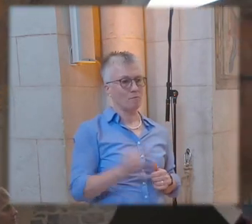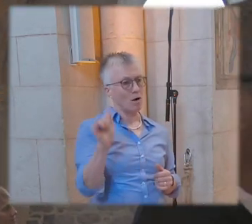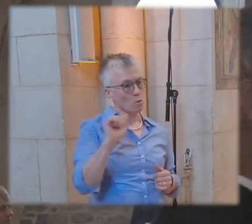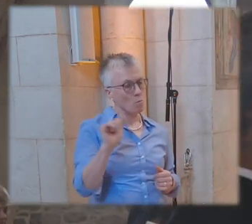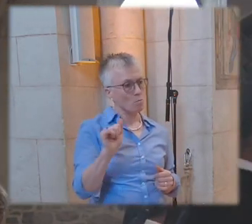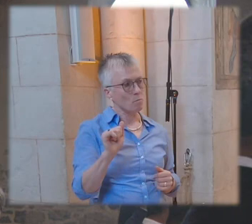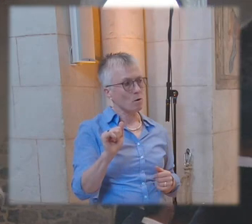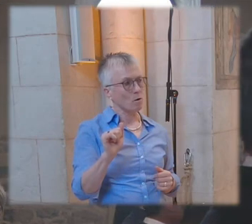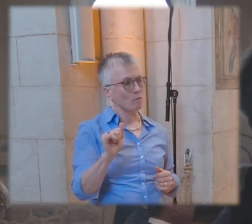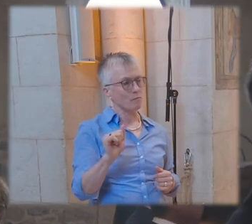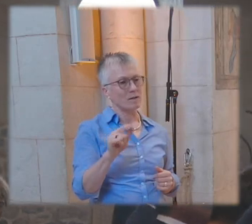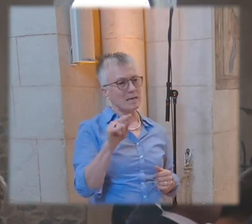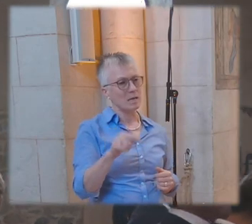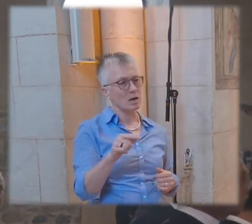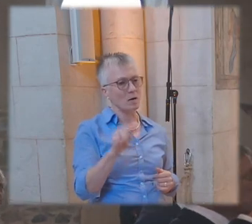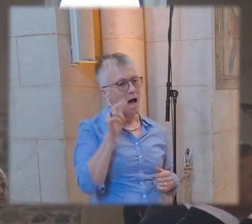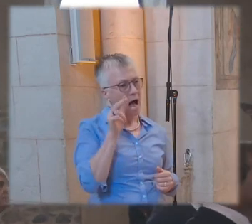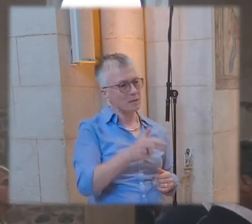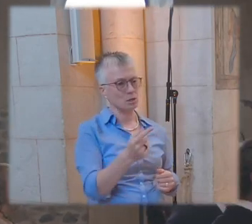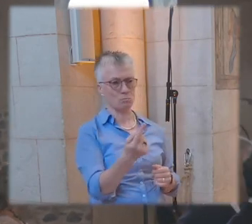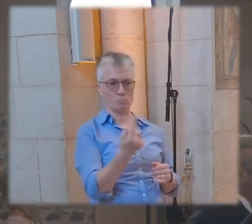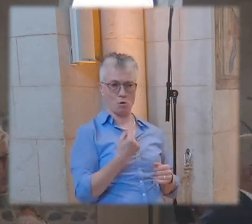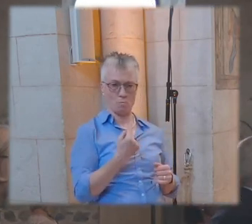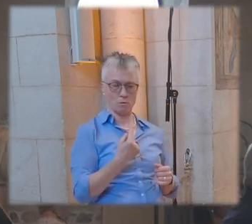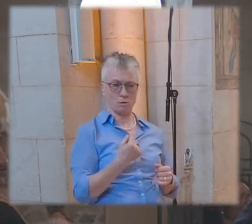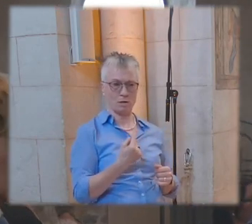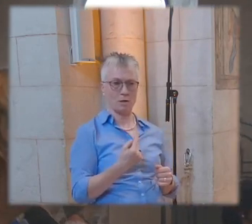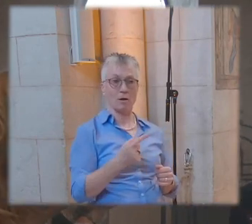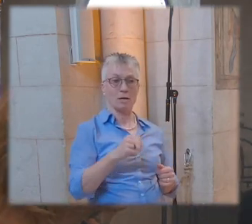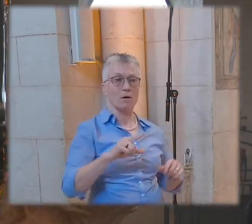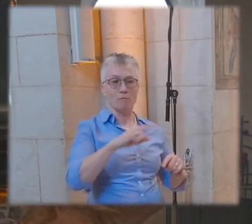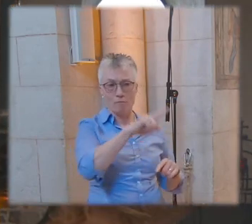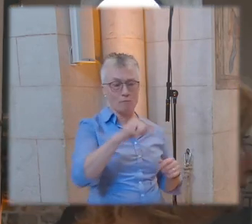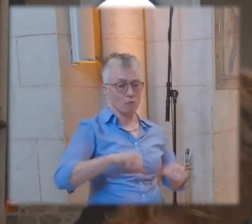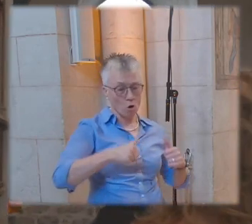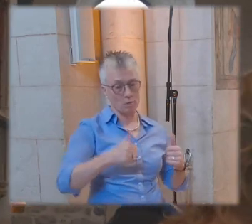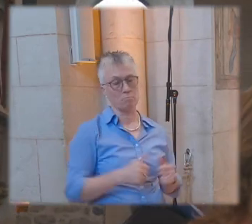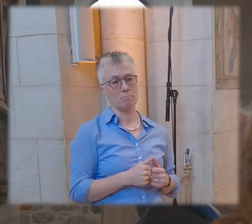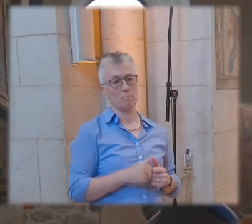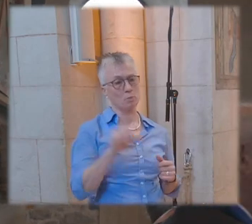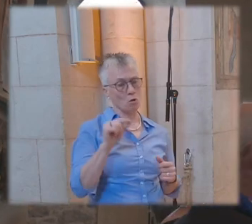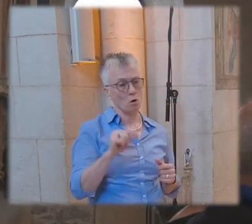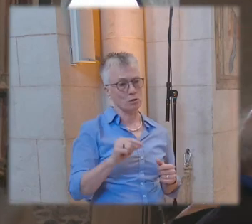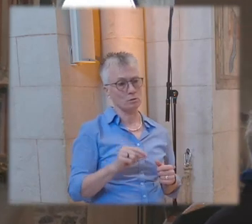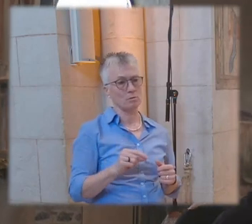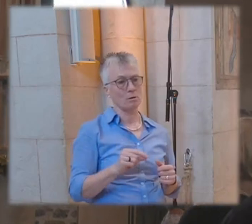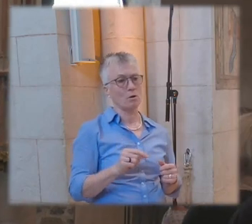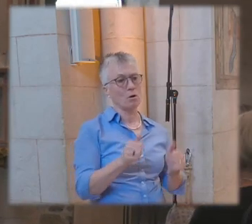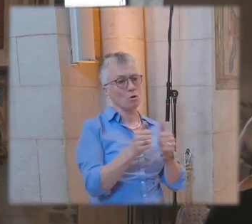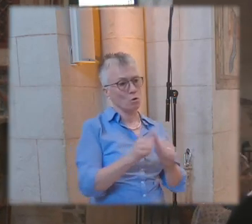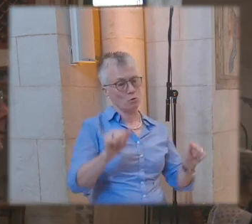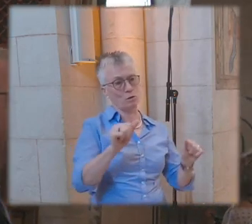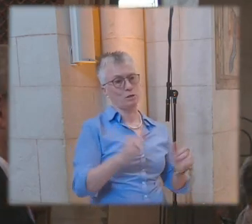Freut euch, euer Lohn im Himmel wird groß sein. Diese Seligpreisung Jesu in der